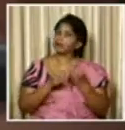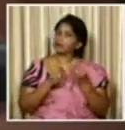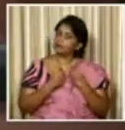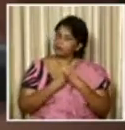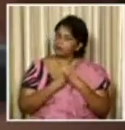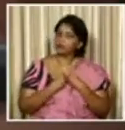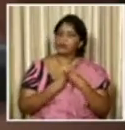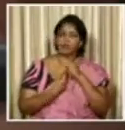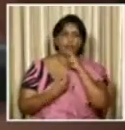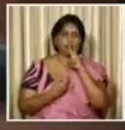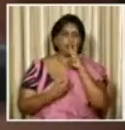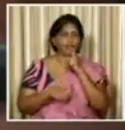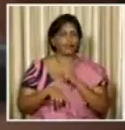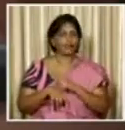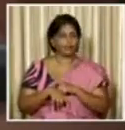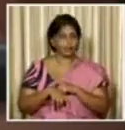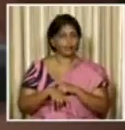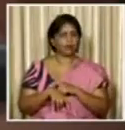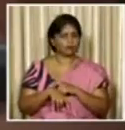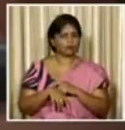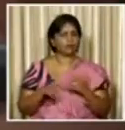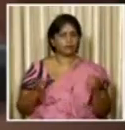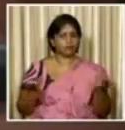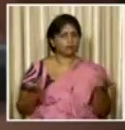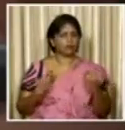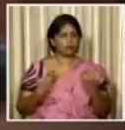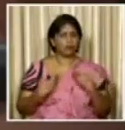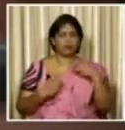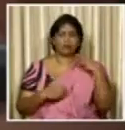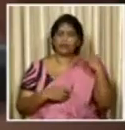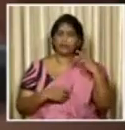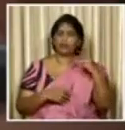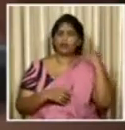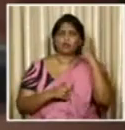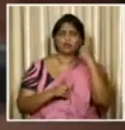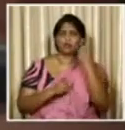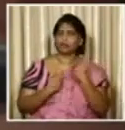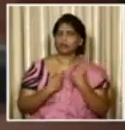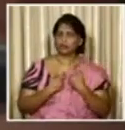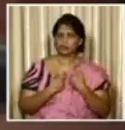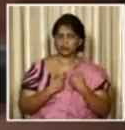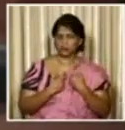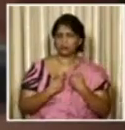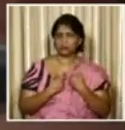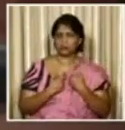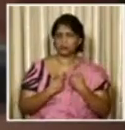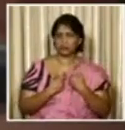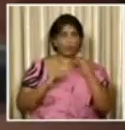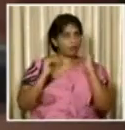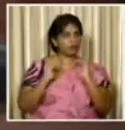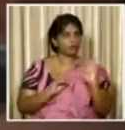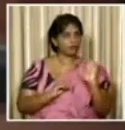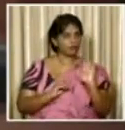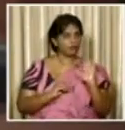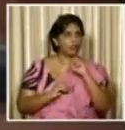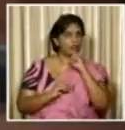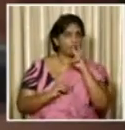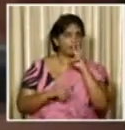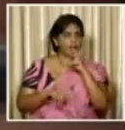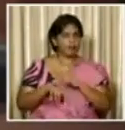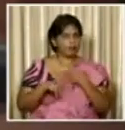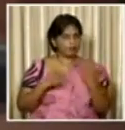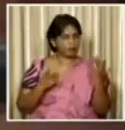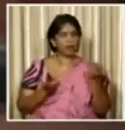විතරක් නෙවෙයි දිවා විවේකයක්. ඔව්. මොකද අපි මේ දවස් 3ටම එක කතාවයි කරන්නේ. ඔව්. එඳ අඩු කරන්න එපා. සා දිවා විවාහකෙත් නැත්නම්